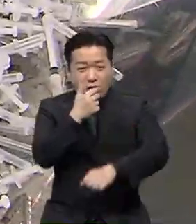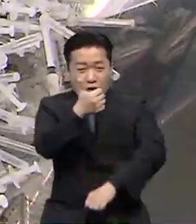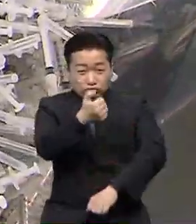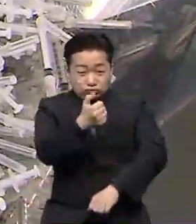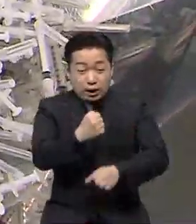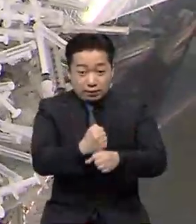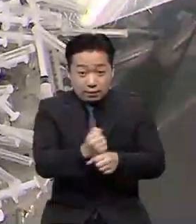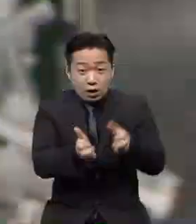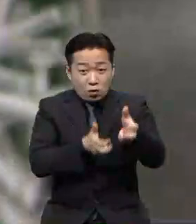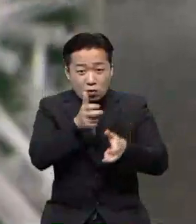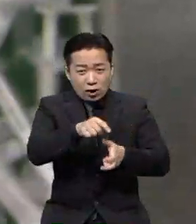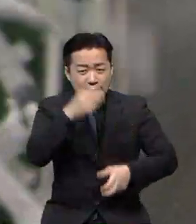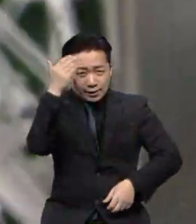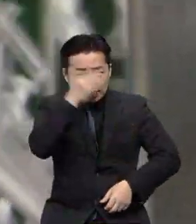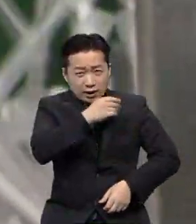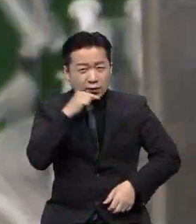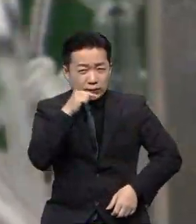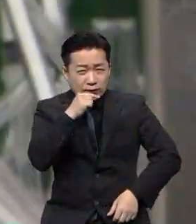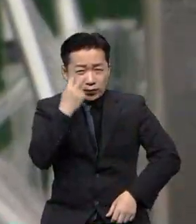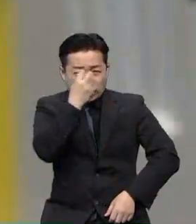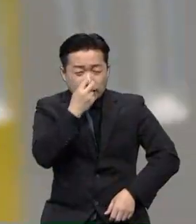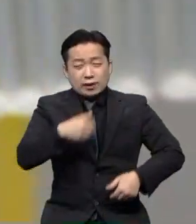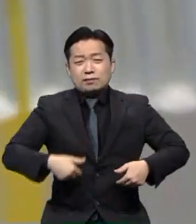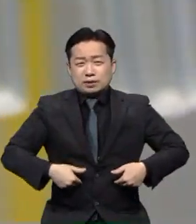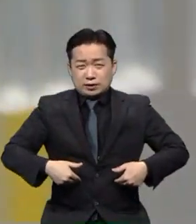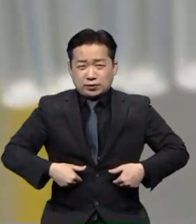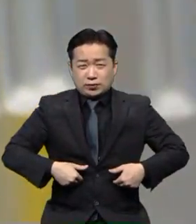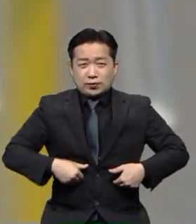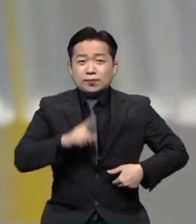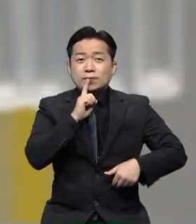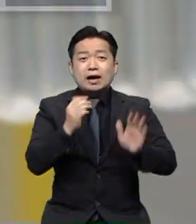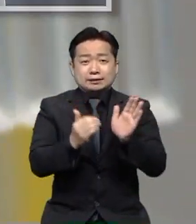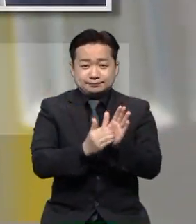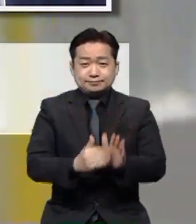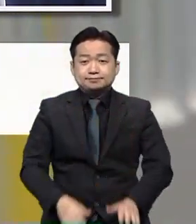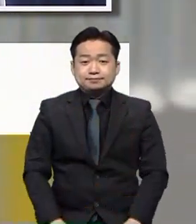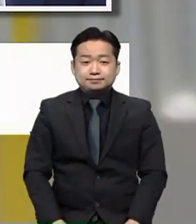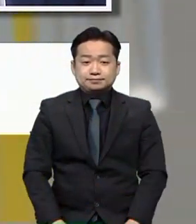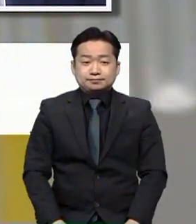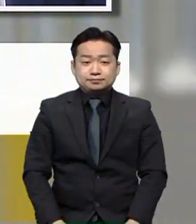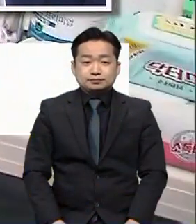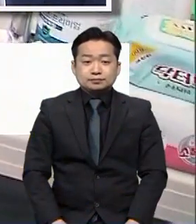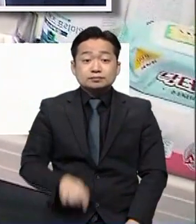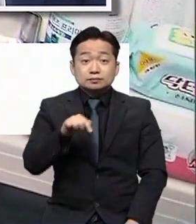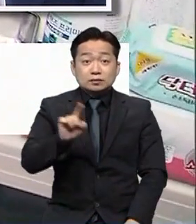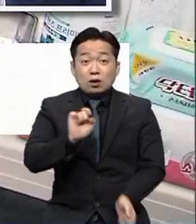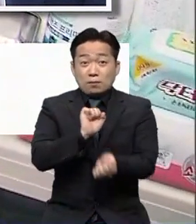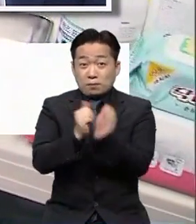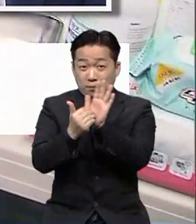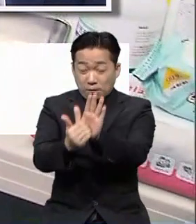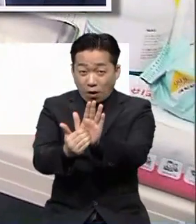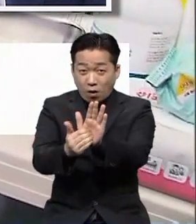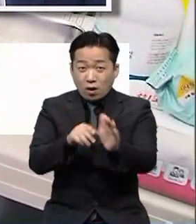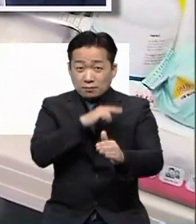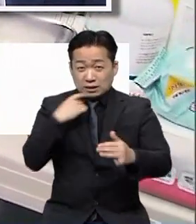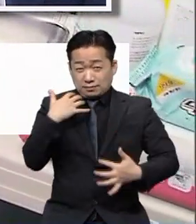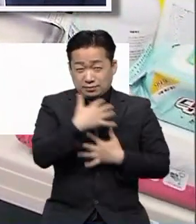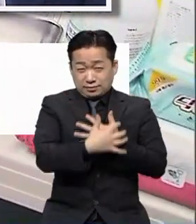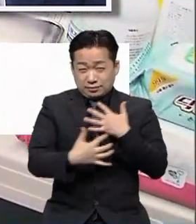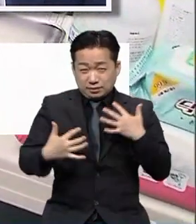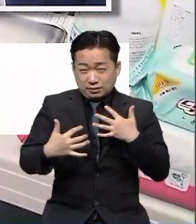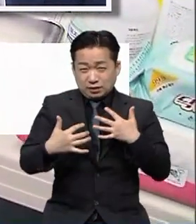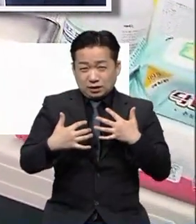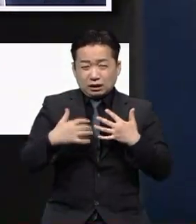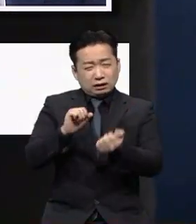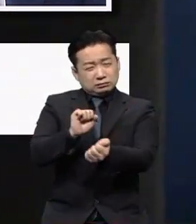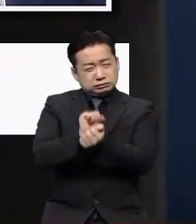제조 시설의 위생관리에 대한 점검이 필요하다고 강조했습니다. 면역 반응 자체나 항체 형성 반응 자체에 일단 영향을 크게